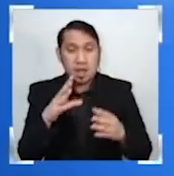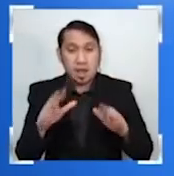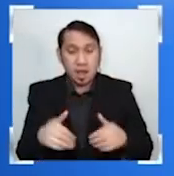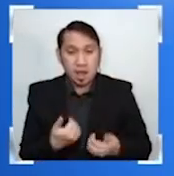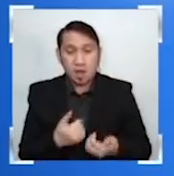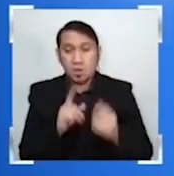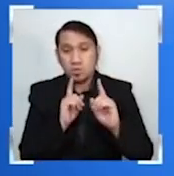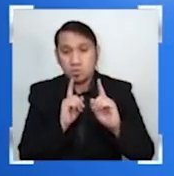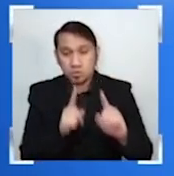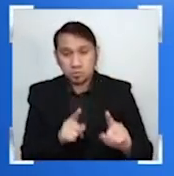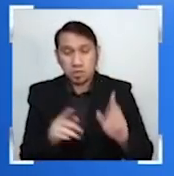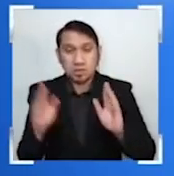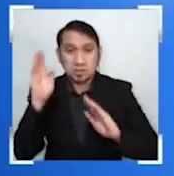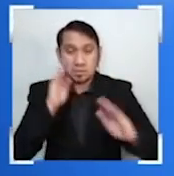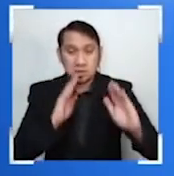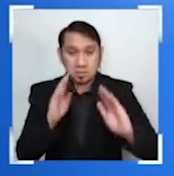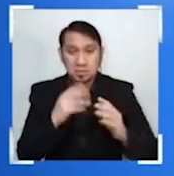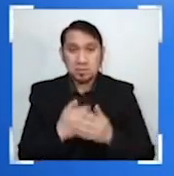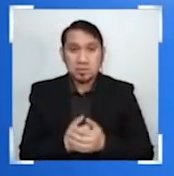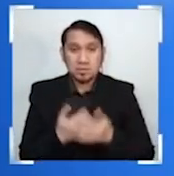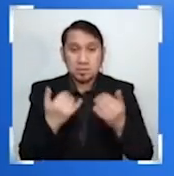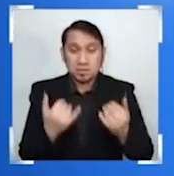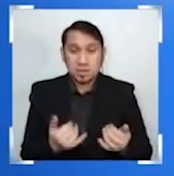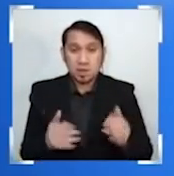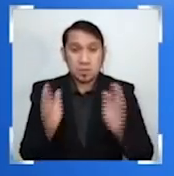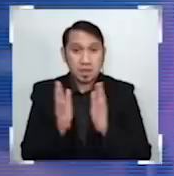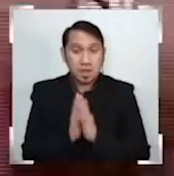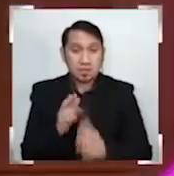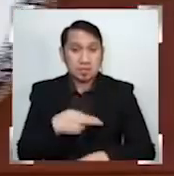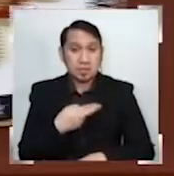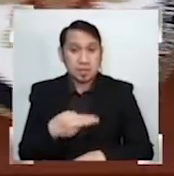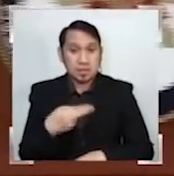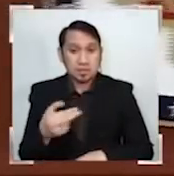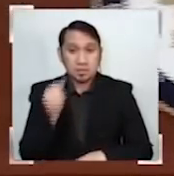problema. Hinihinga namin ng reaksyon dito si Mayor Sara.